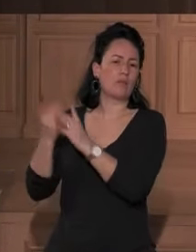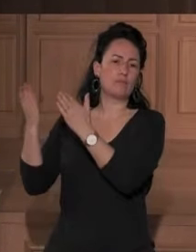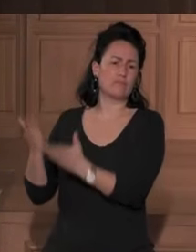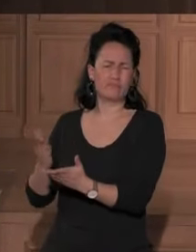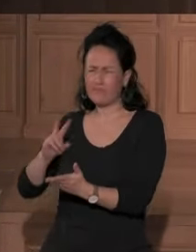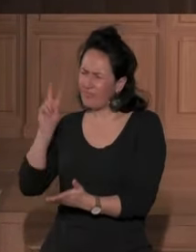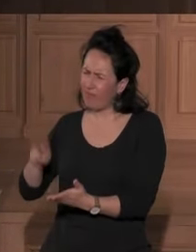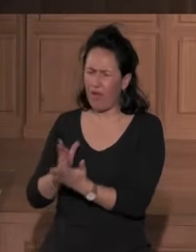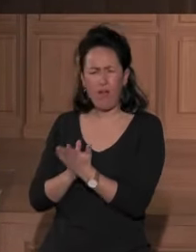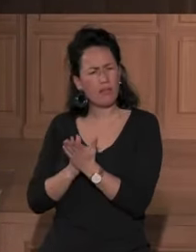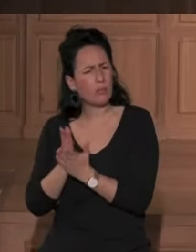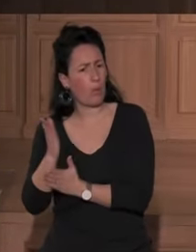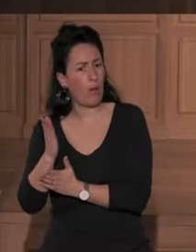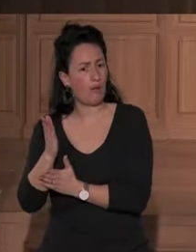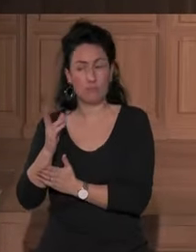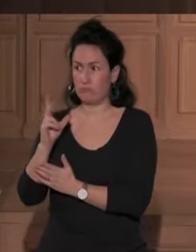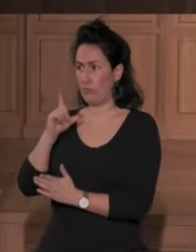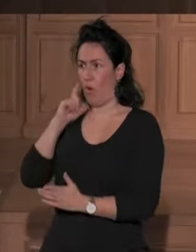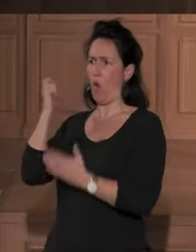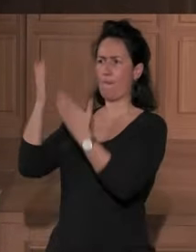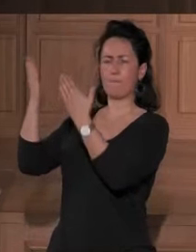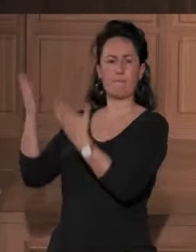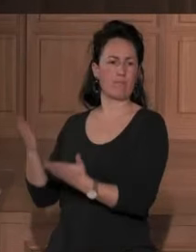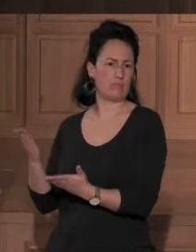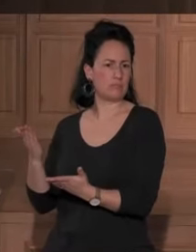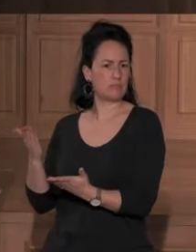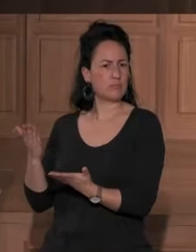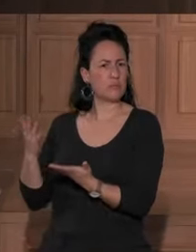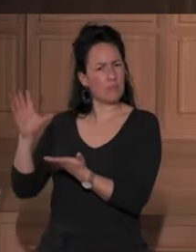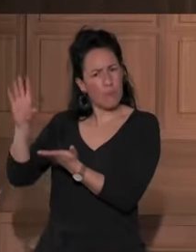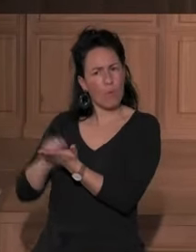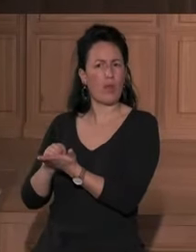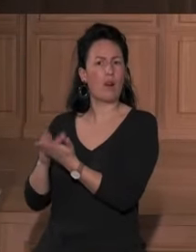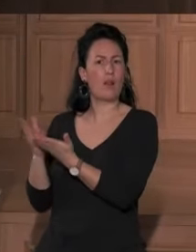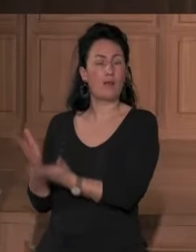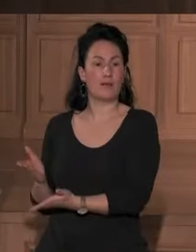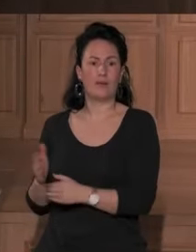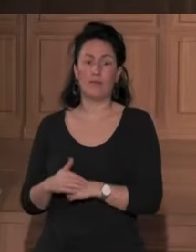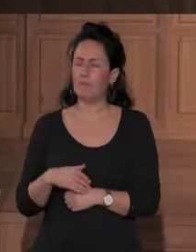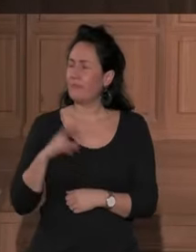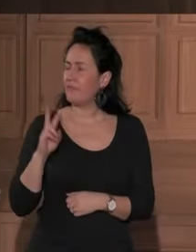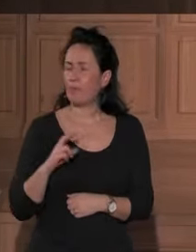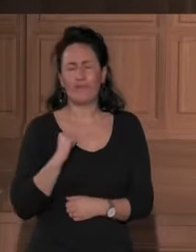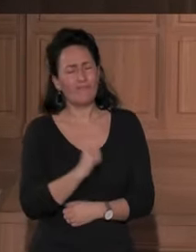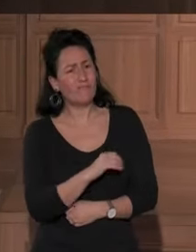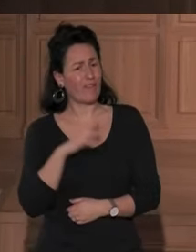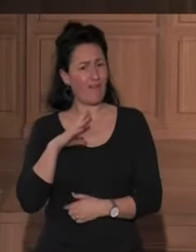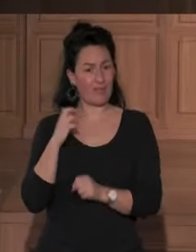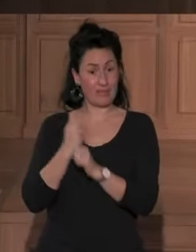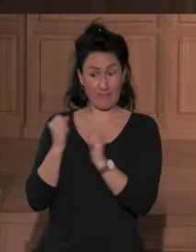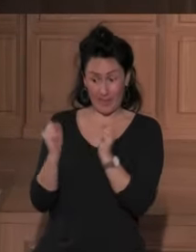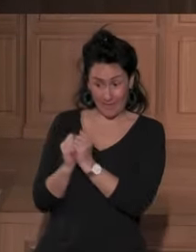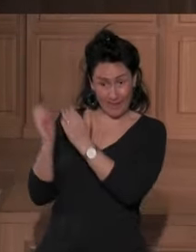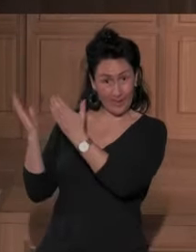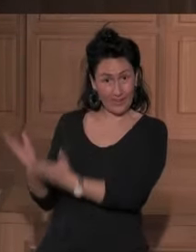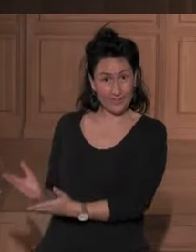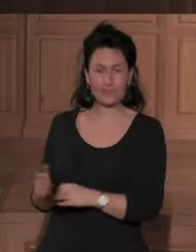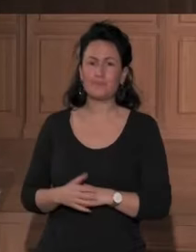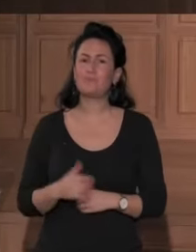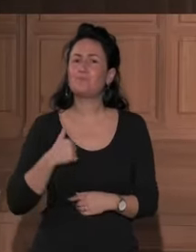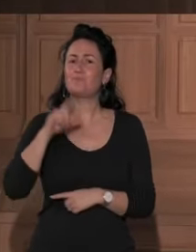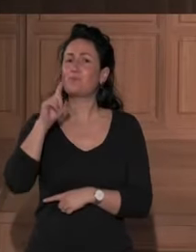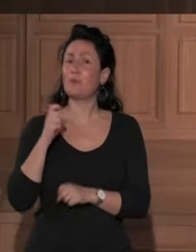vrai. C'est un monsieur. Pour moi, c'est un exemple même. Et je suis toujours très fier de travailler. On m'avait dit,